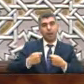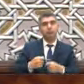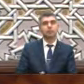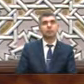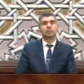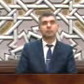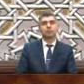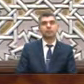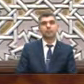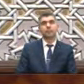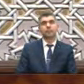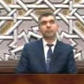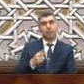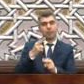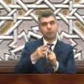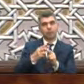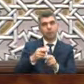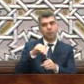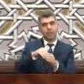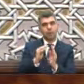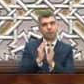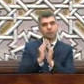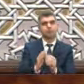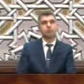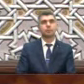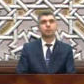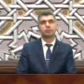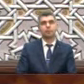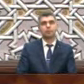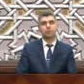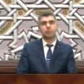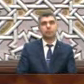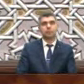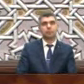إبراهيمي باسم فريق العدالة والتنمية.